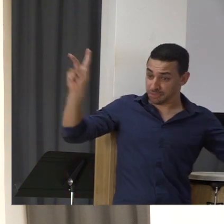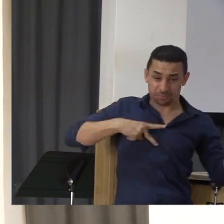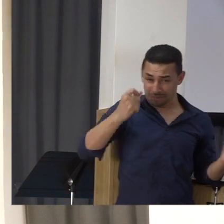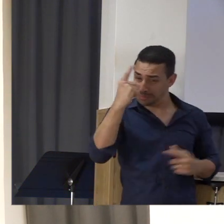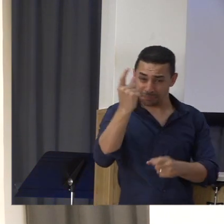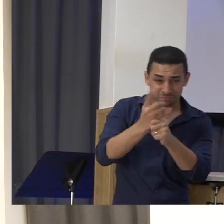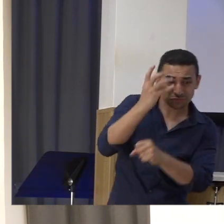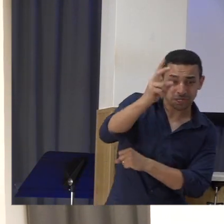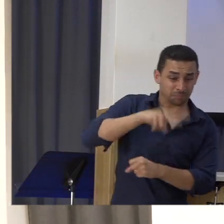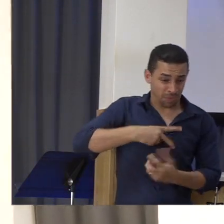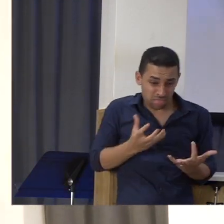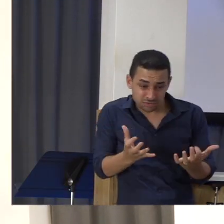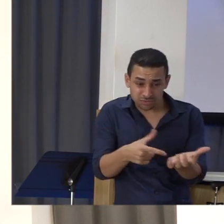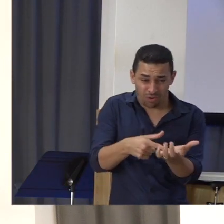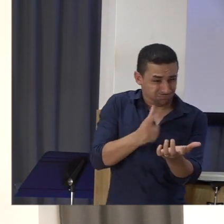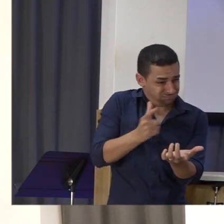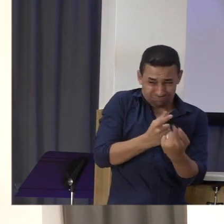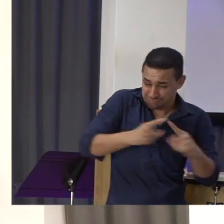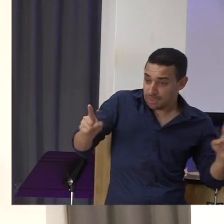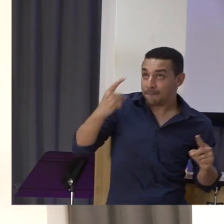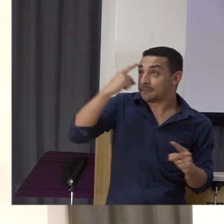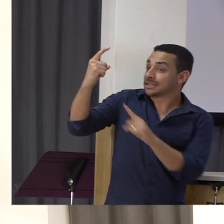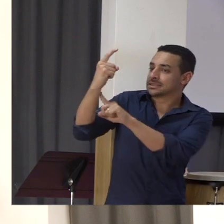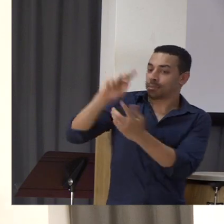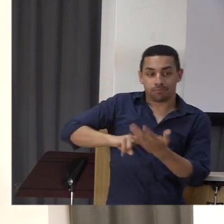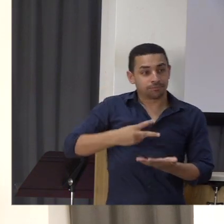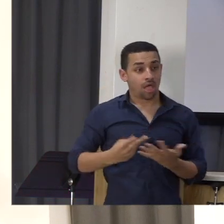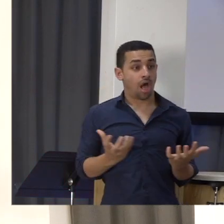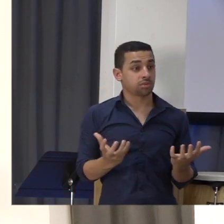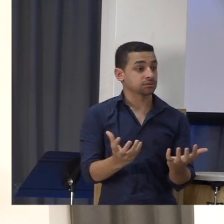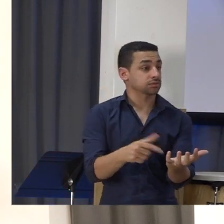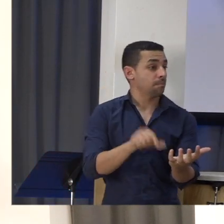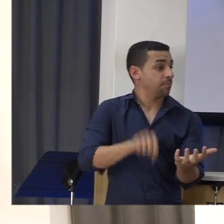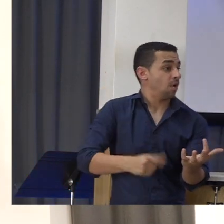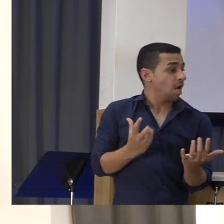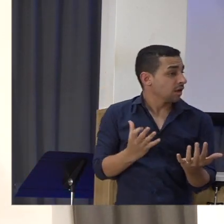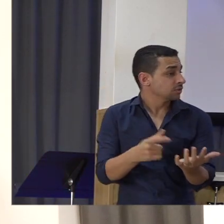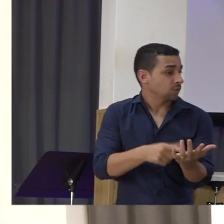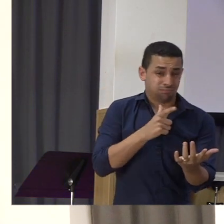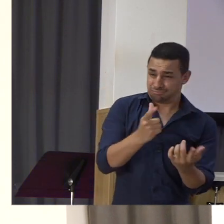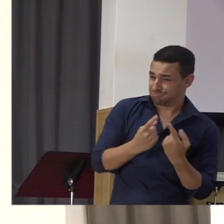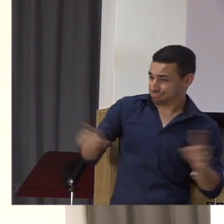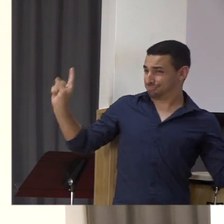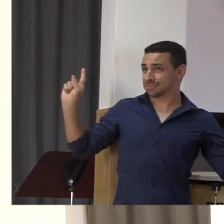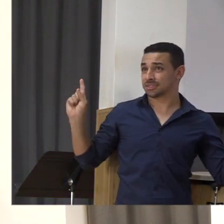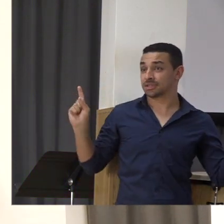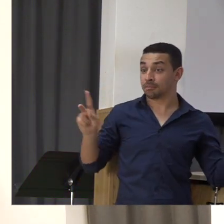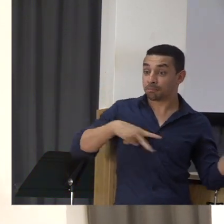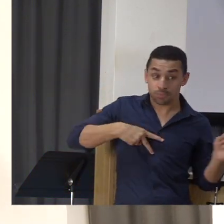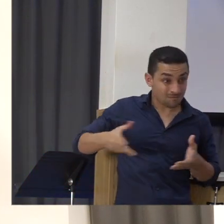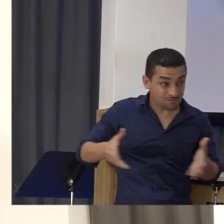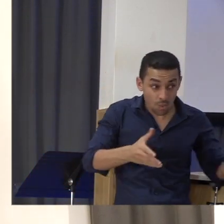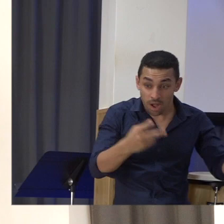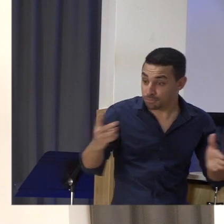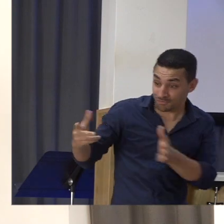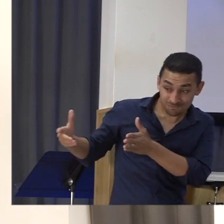idées, mes intentions, on peut traduire le mot penser par intention. Mes intentions ne sont pas vos intentions. Et mes voies,